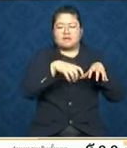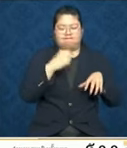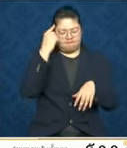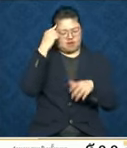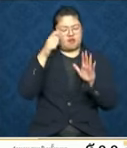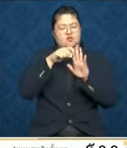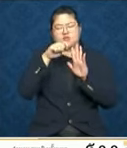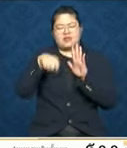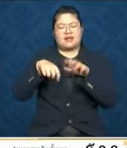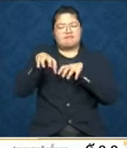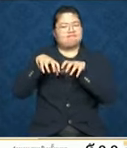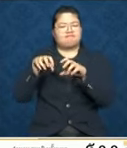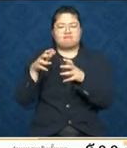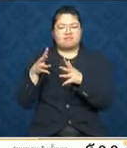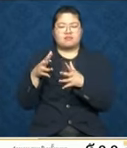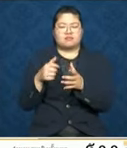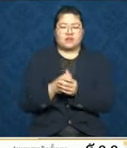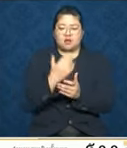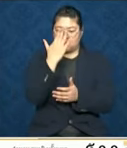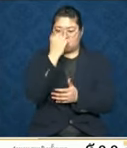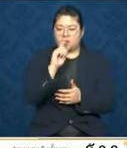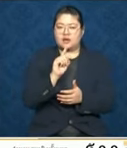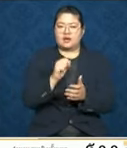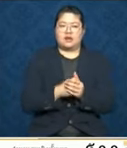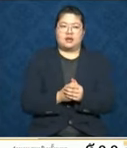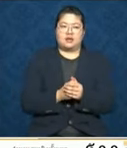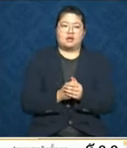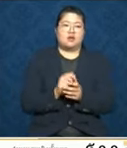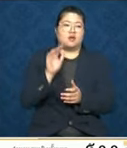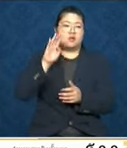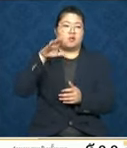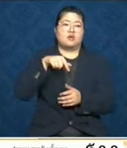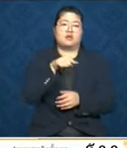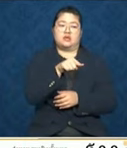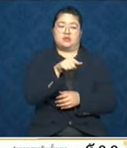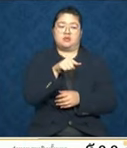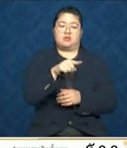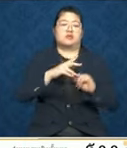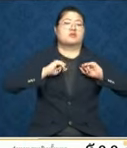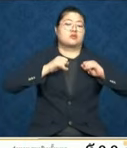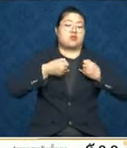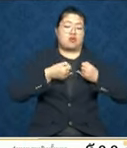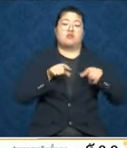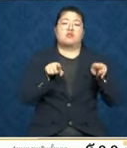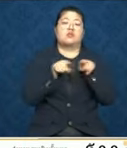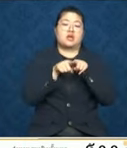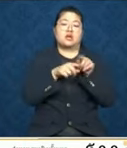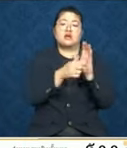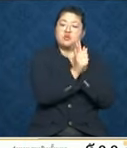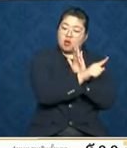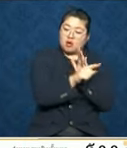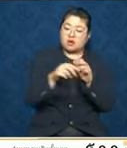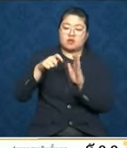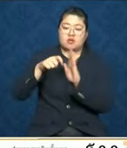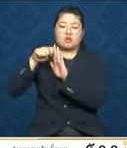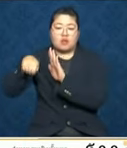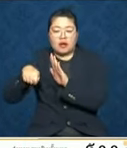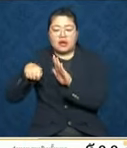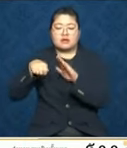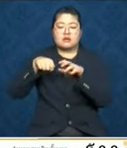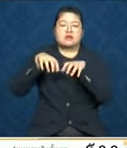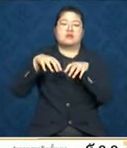กันเนื่องจากผู้ออกใบอนุญาตครับออโตไรซ์ไลเซนส์นะครับเป็นเจ้าเดียวกันเป็นหน่วยงานเป็นองค์การเดียวกันเพราะฉะนั้นจะทำให้